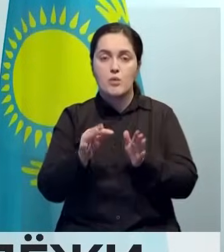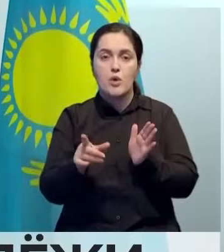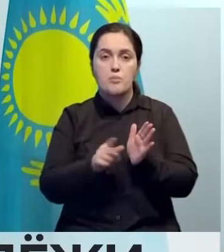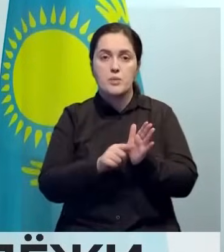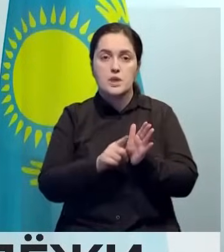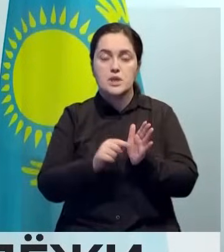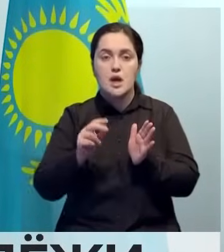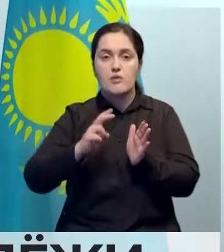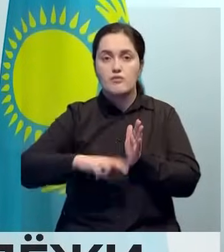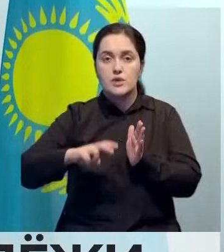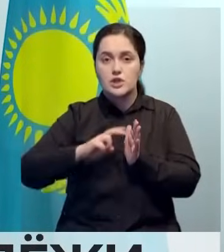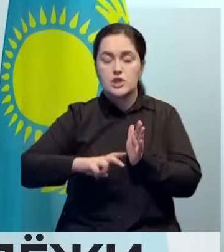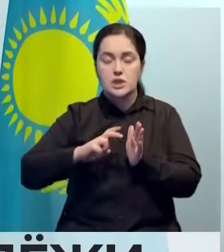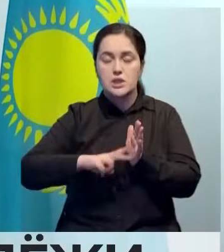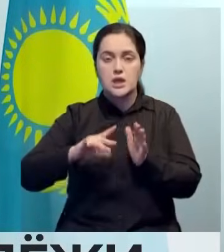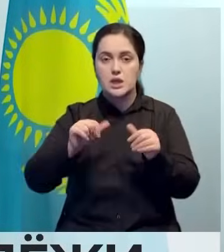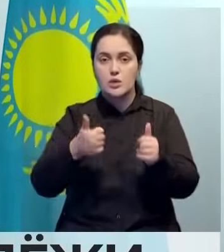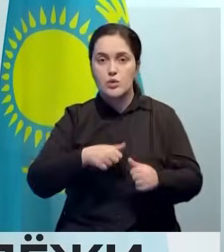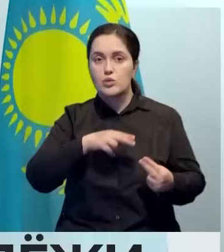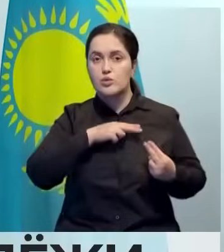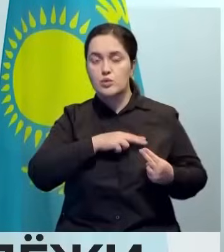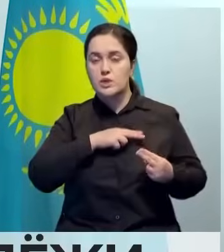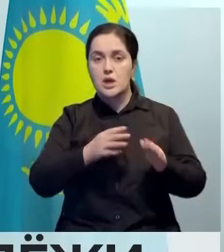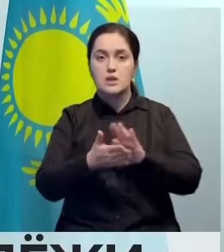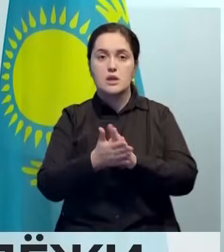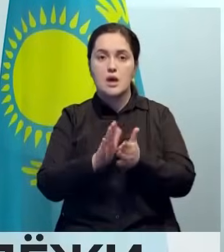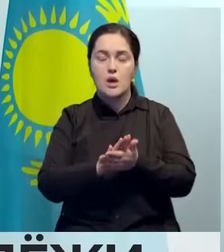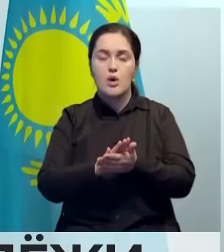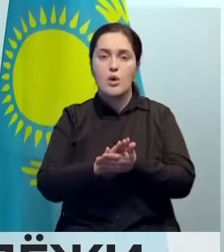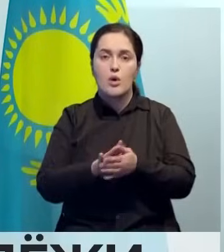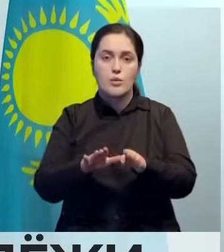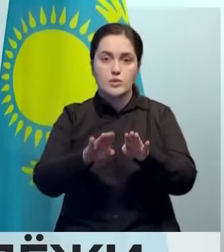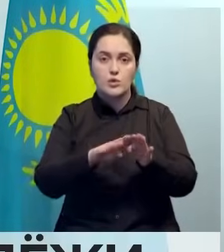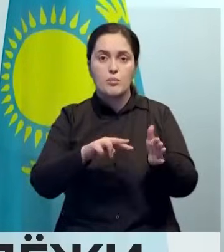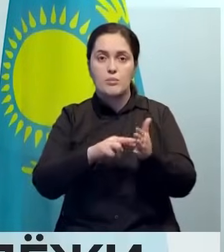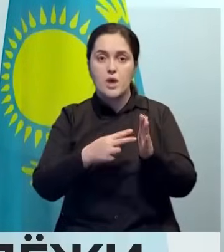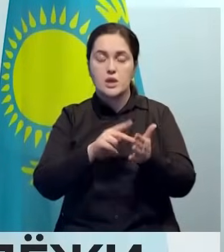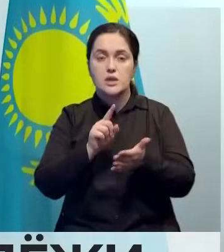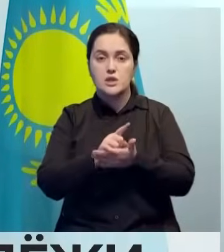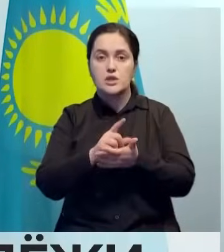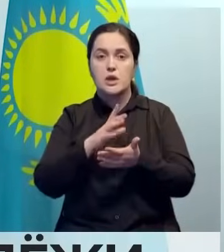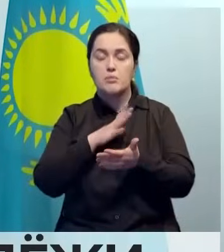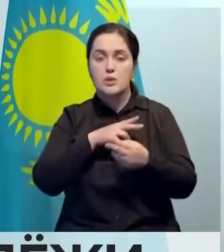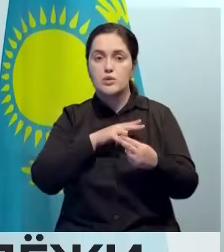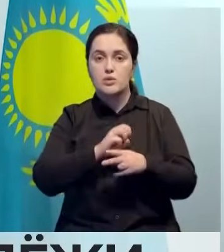пенсионным отчислениям и регистрации трудовых договоров. Согласно общему плану, в этом году должны были трудоустроить